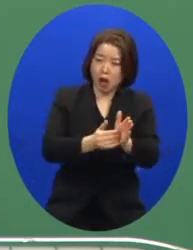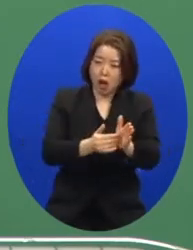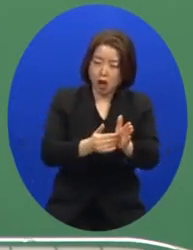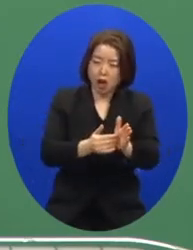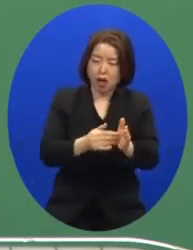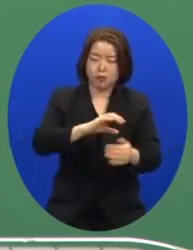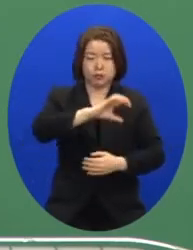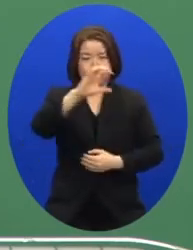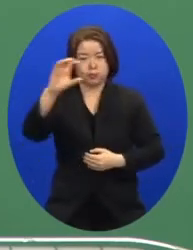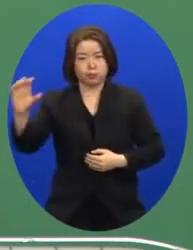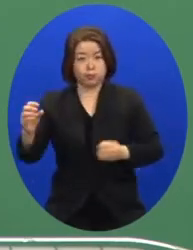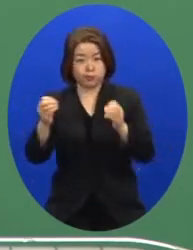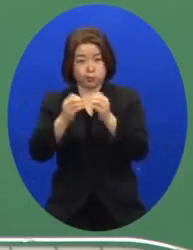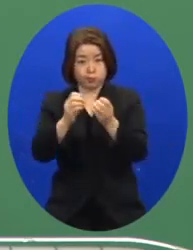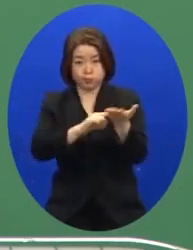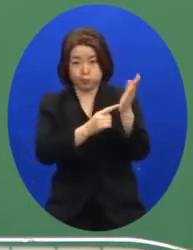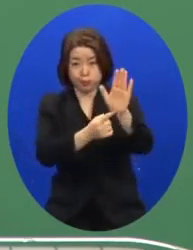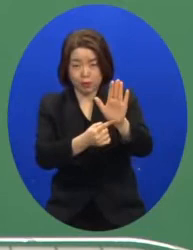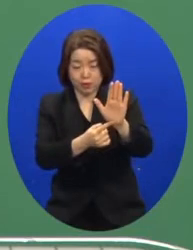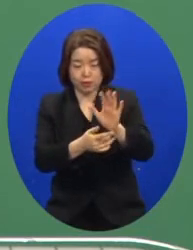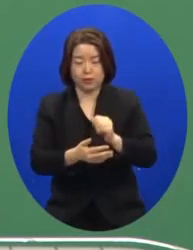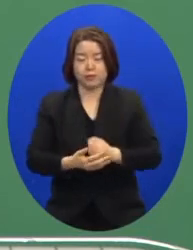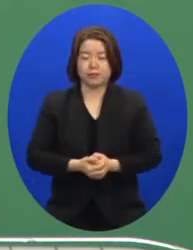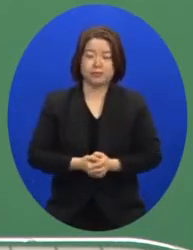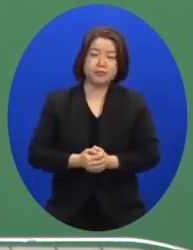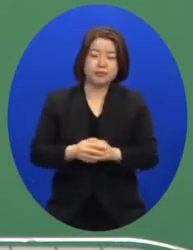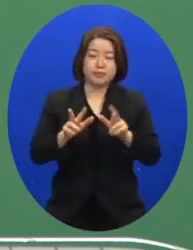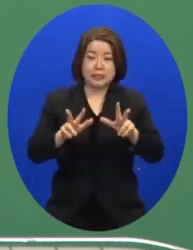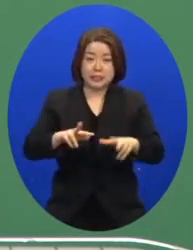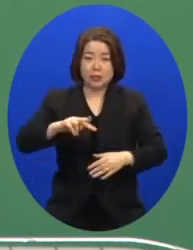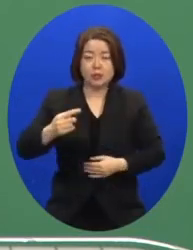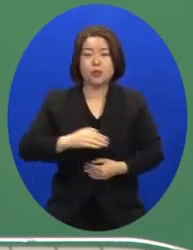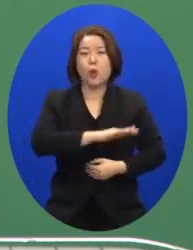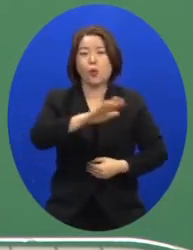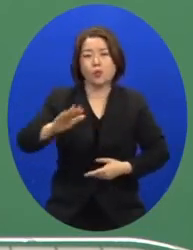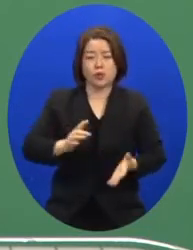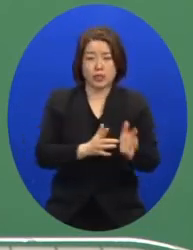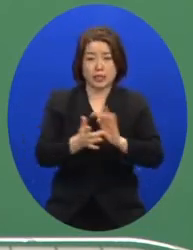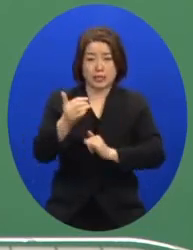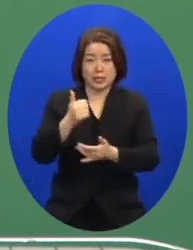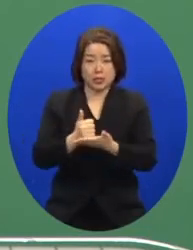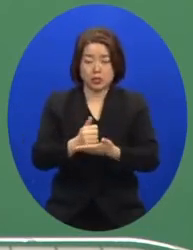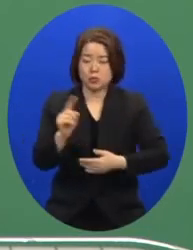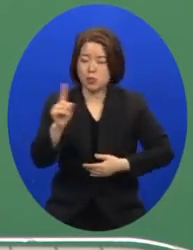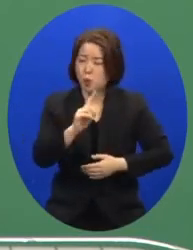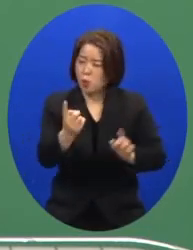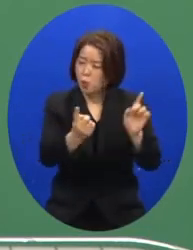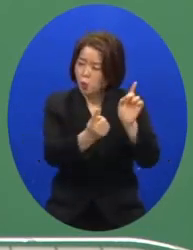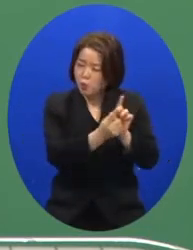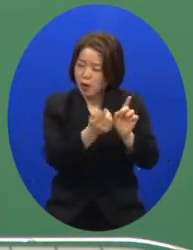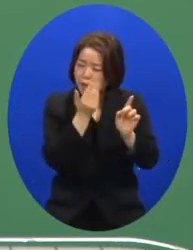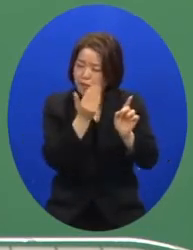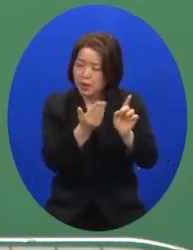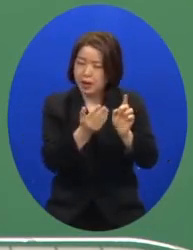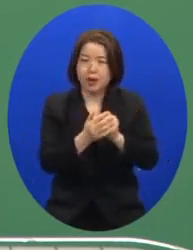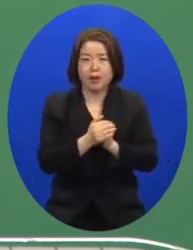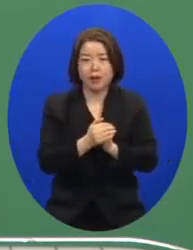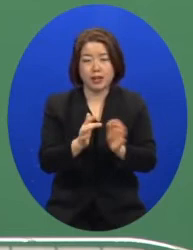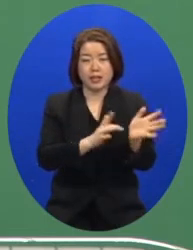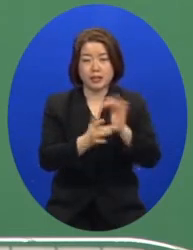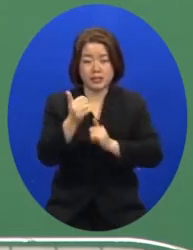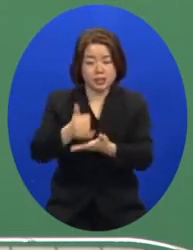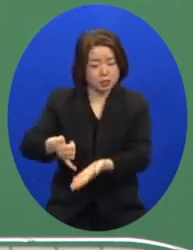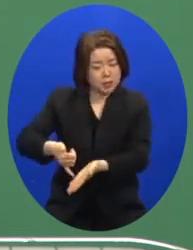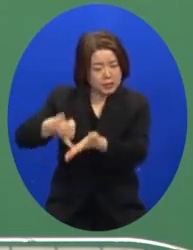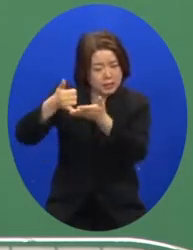메시지입니다 지금도 우리가 예수님을 어디서 만날까 예수님을 인격적으로